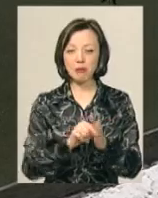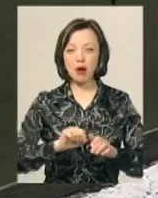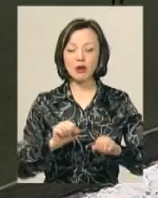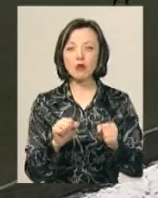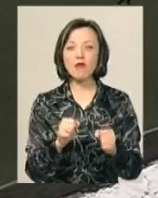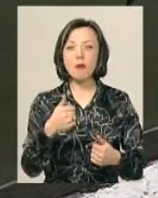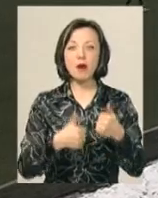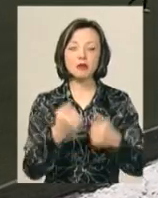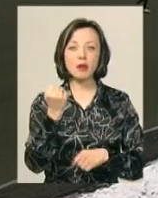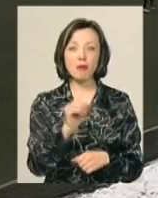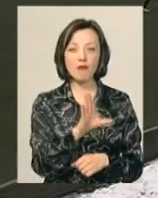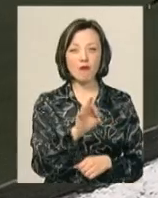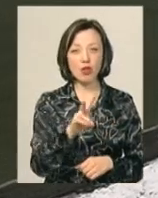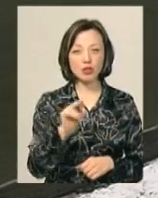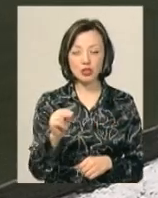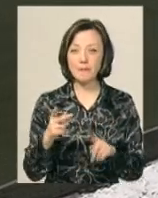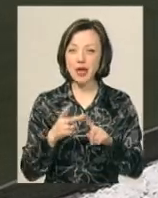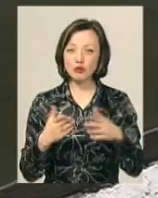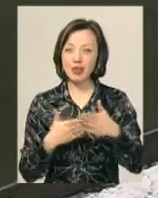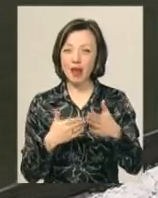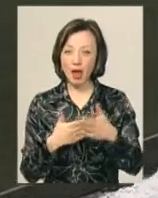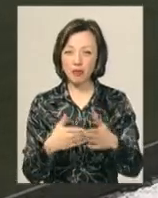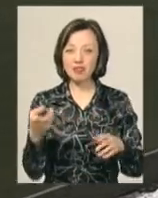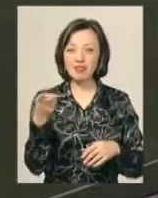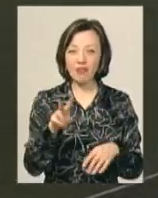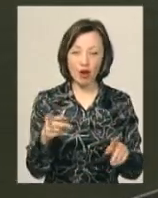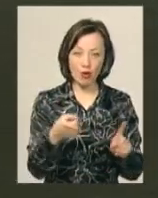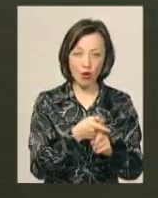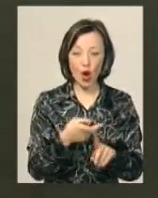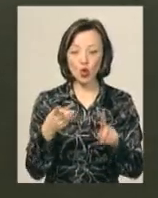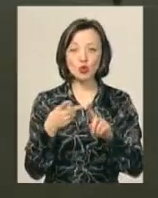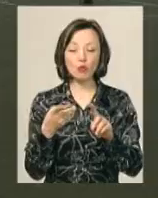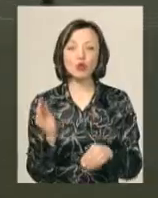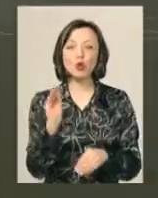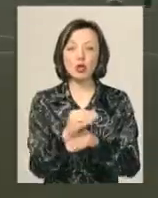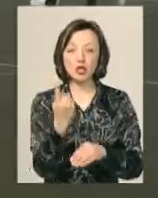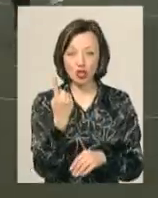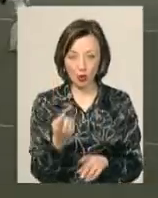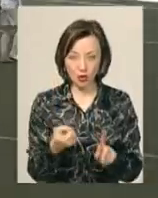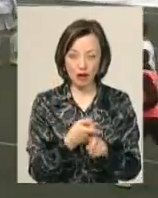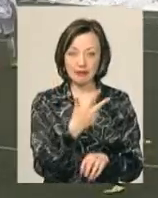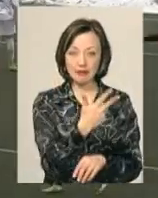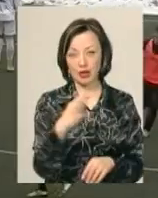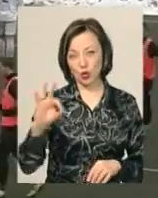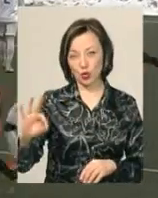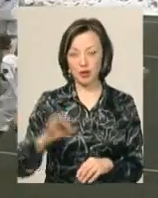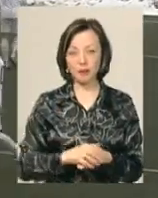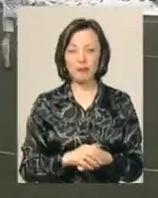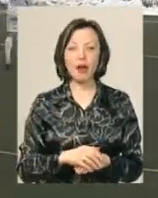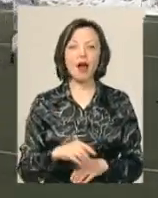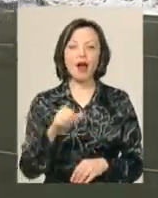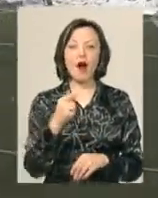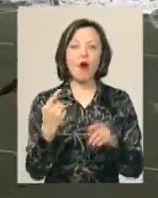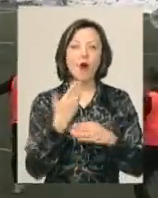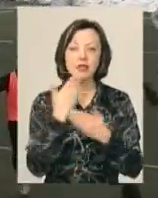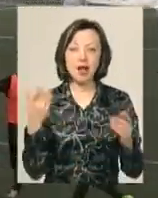матчі переміг Волочиський агробізнес. У першому таймі волочисти забили два м'ячі Поділлю, у другому додали ще одного. Рахунок 3-0. Автор останнього голу